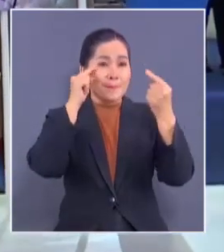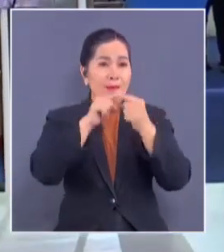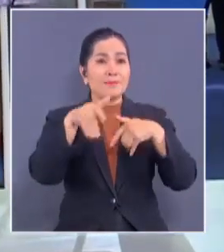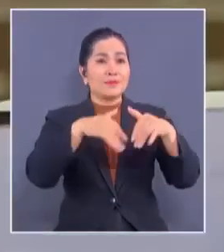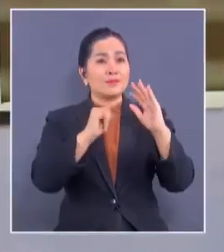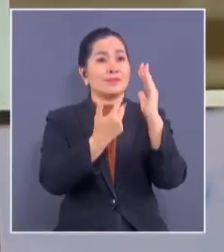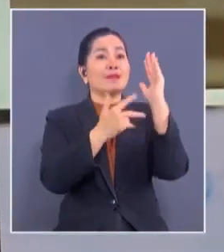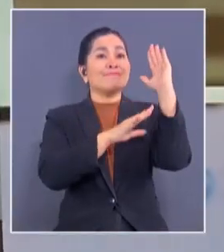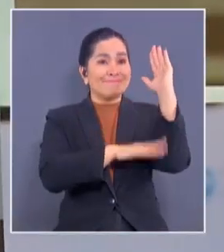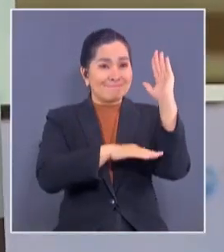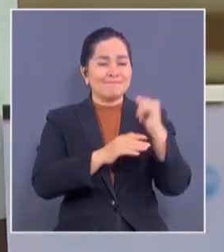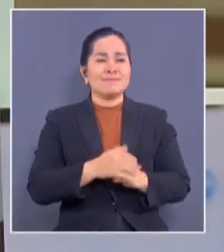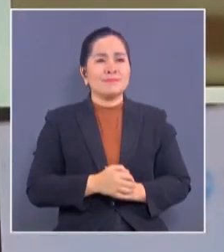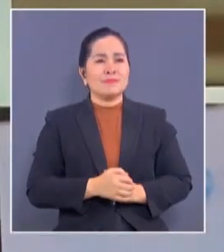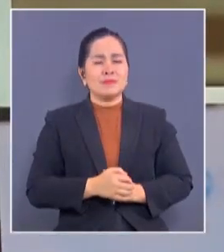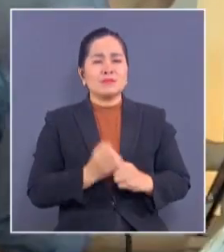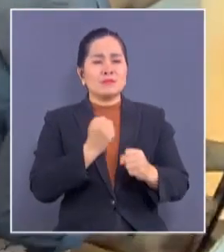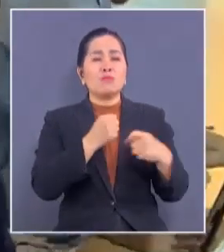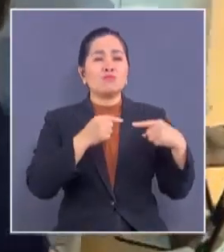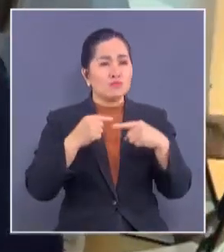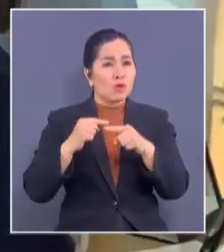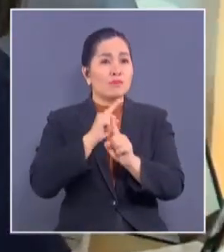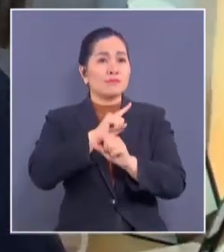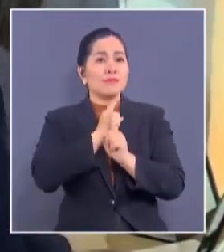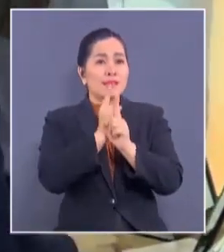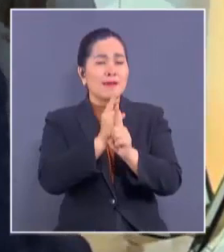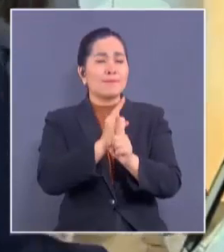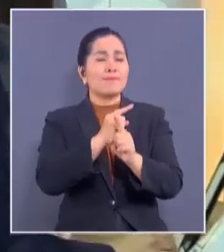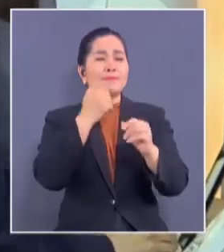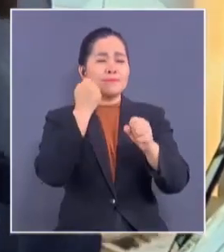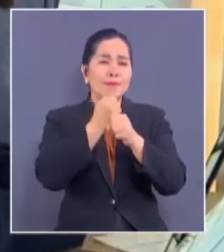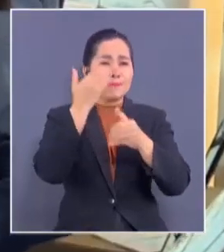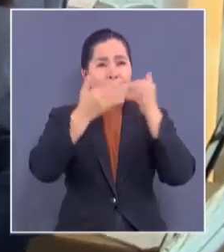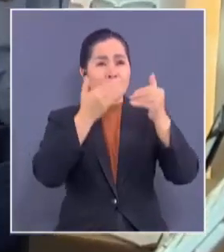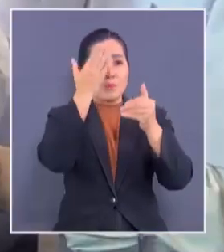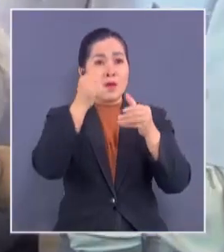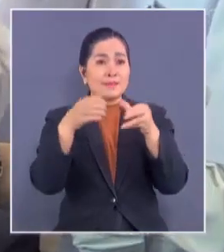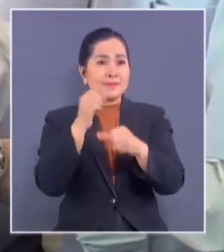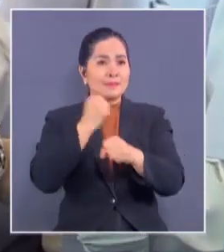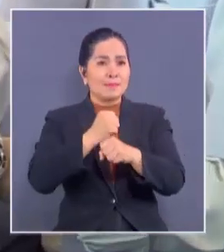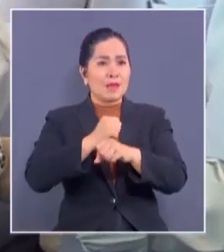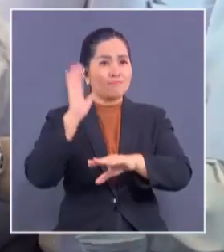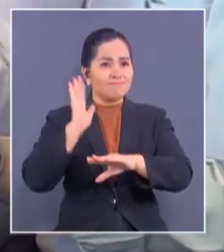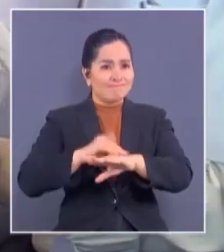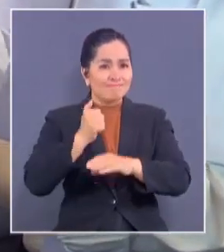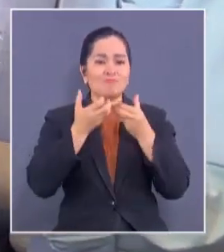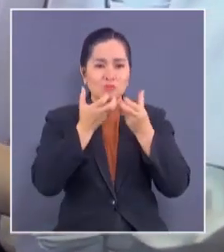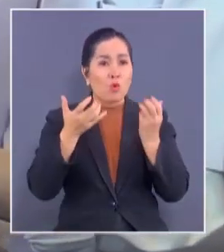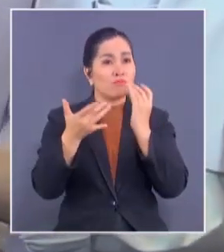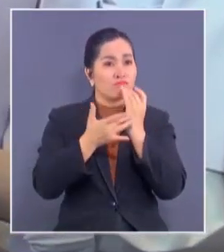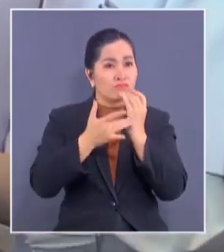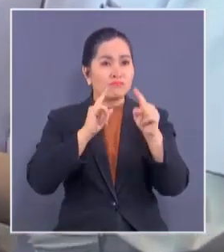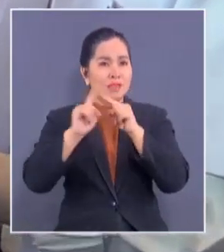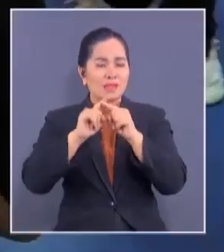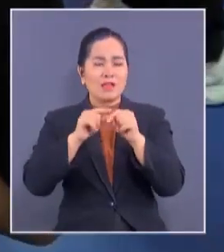3จังหวัดชายแดนใต้ยังเดินหน้าสานต่อภารกิจสำคัญในการนำทีมผู้เชี่ยวชาญระดับมืออาชีพพร้อมด้วยอุปกรณ์เครื่อง